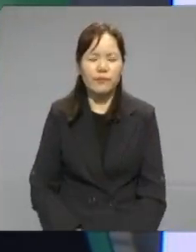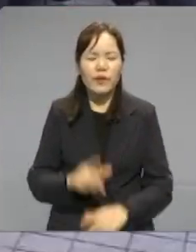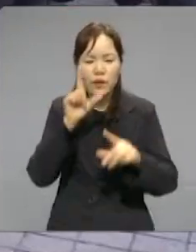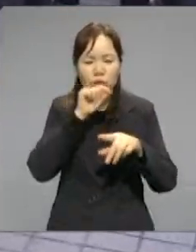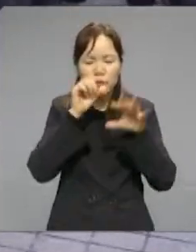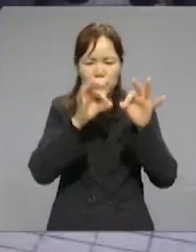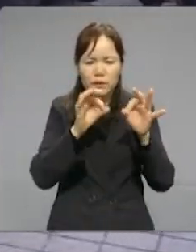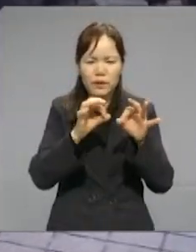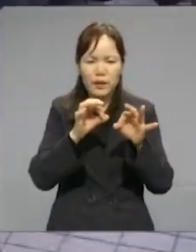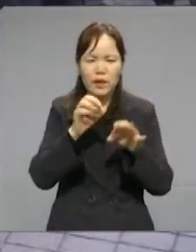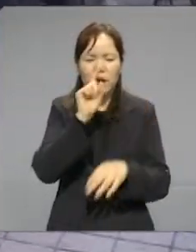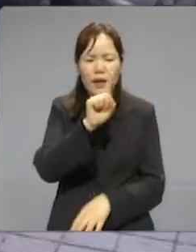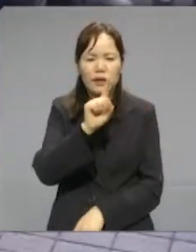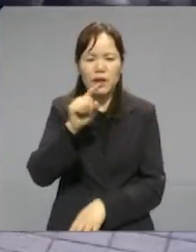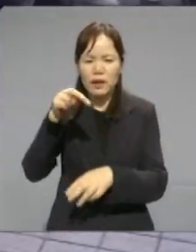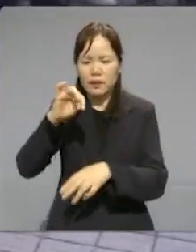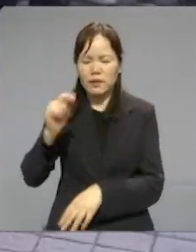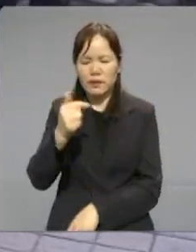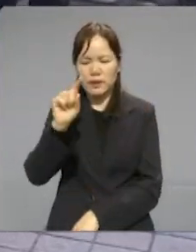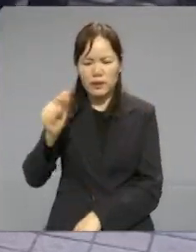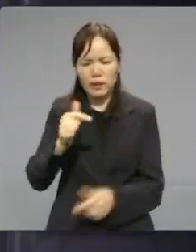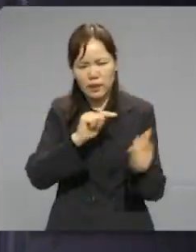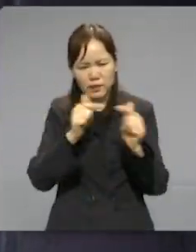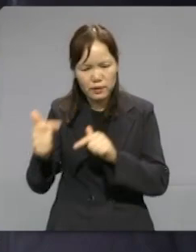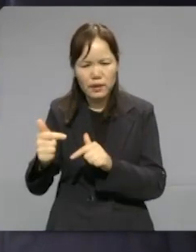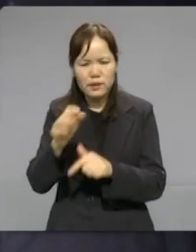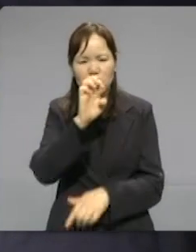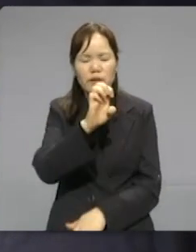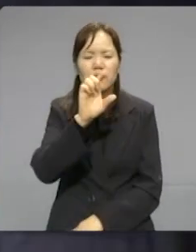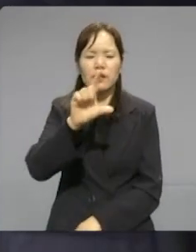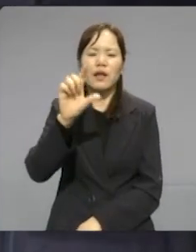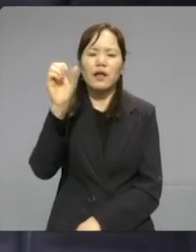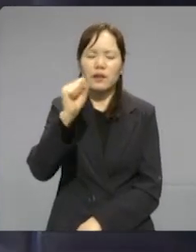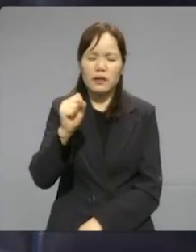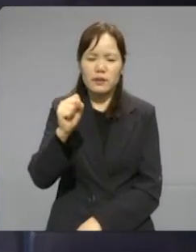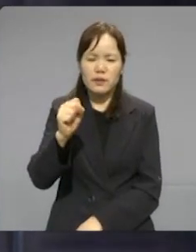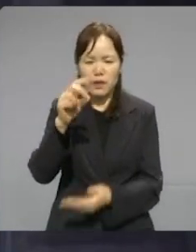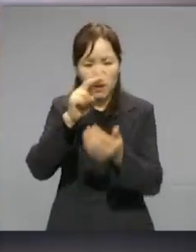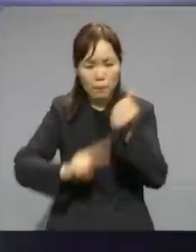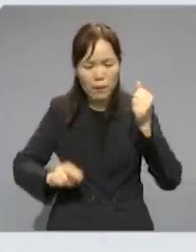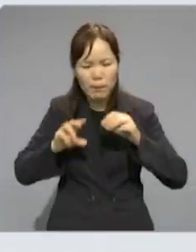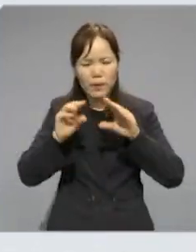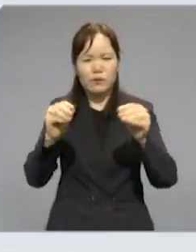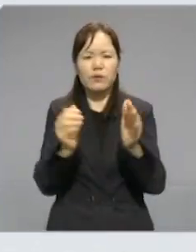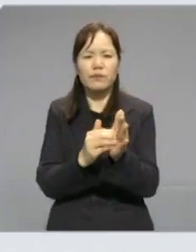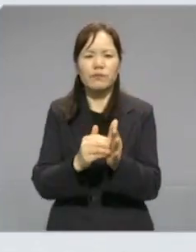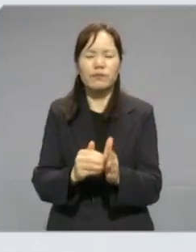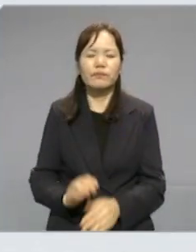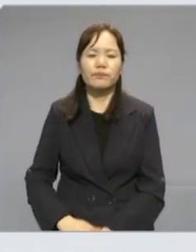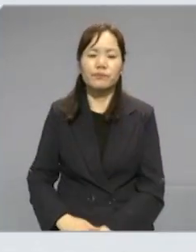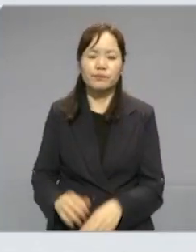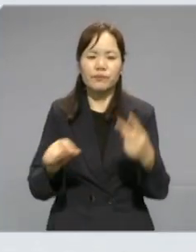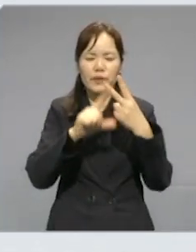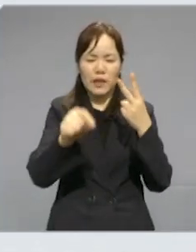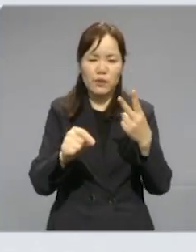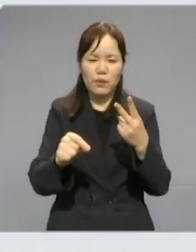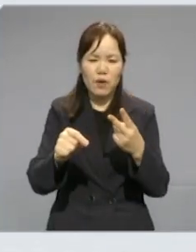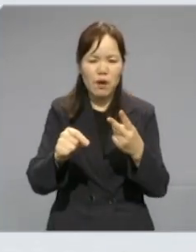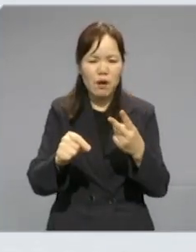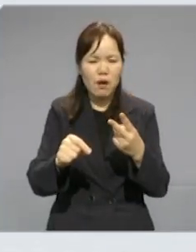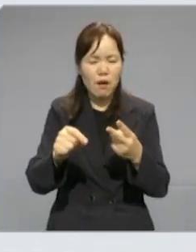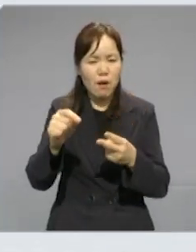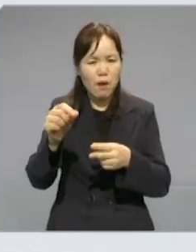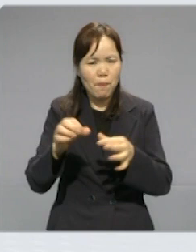KB국민은행은 물론 하나, 신한 등 주요 은행에서 ELS 판매를 잠정 중단한 겁니다. 지난달 시중에서 발행된